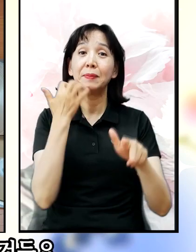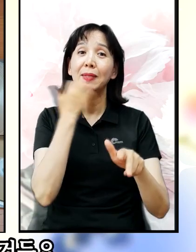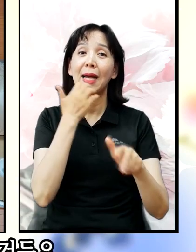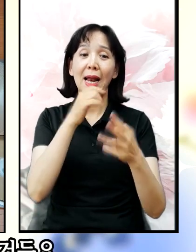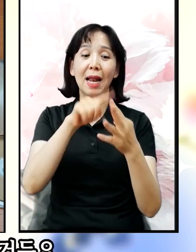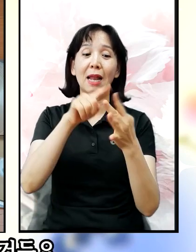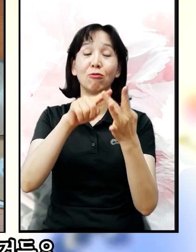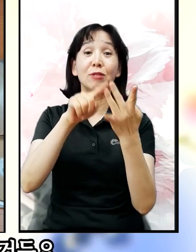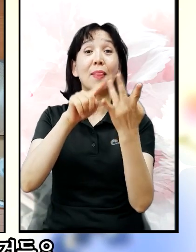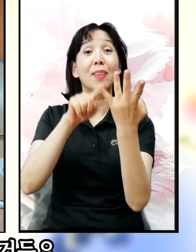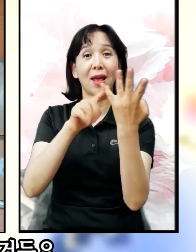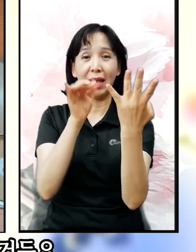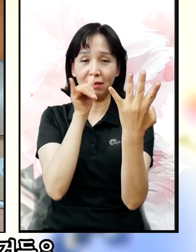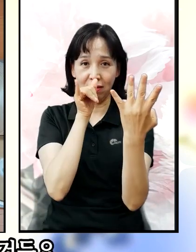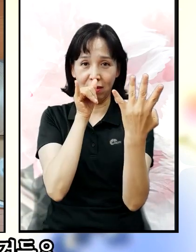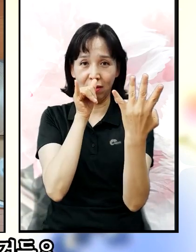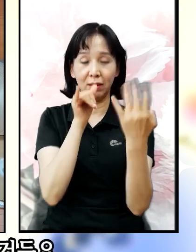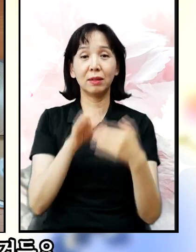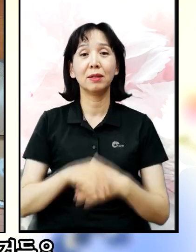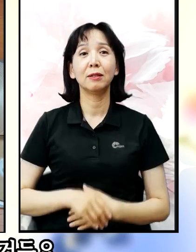여기 4가지 컬러가 있거든요.